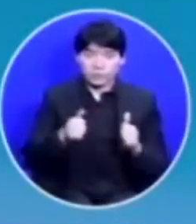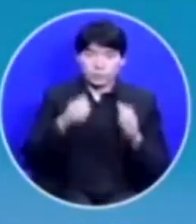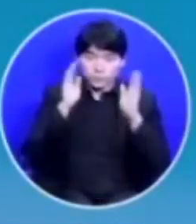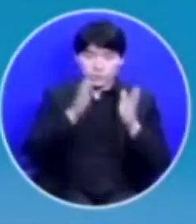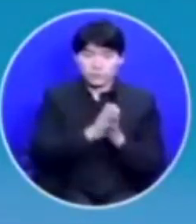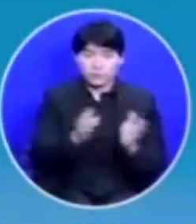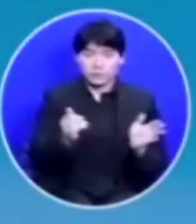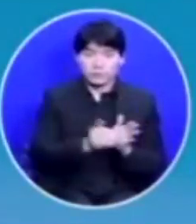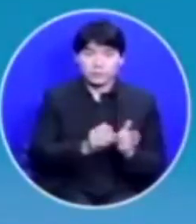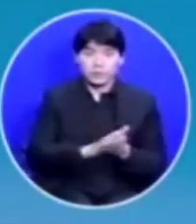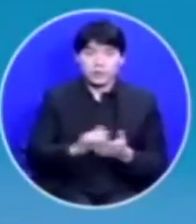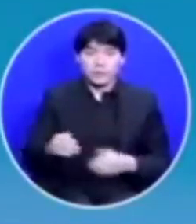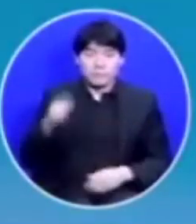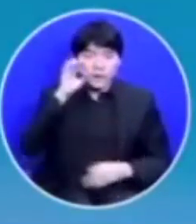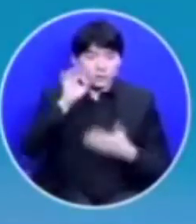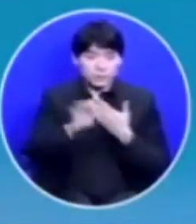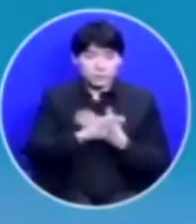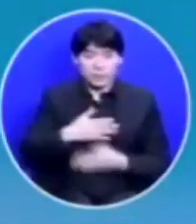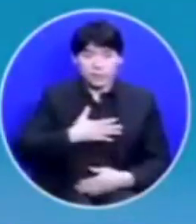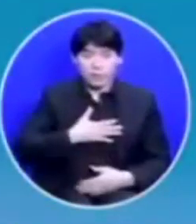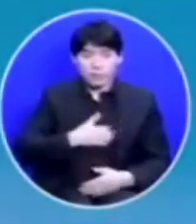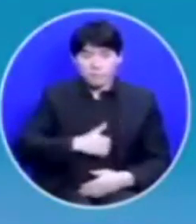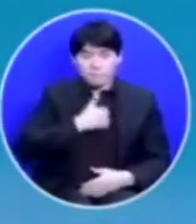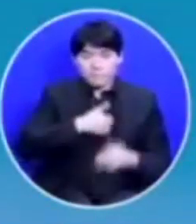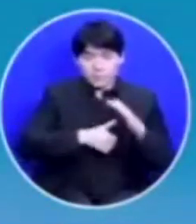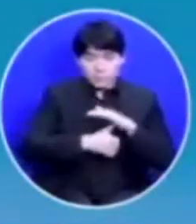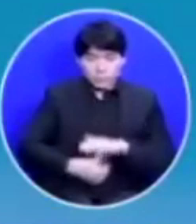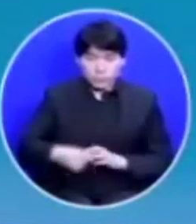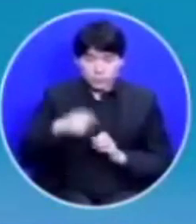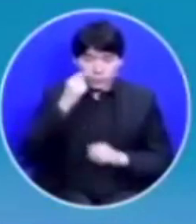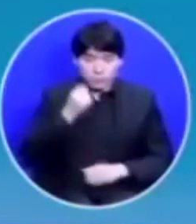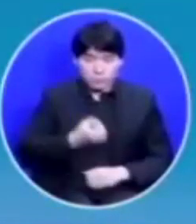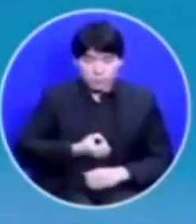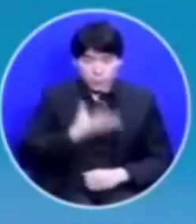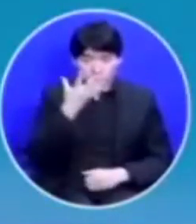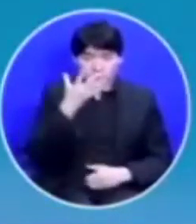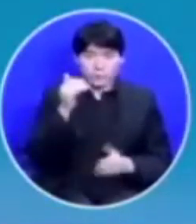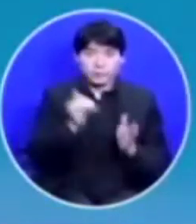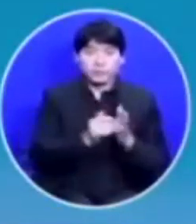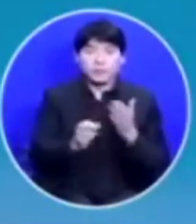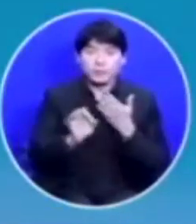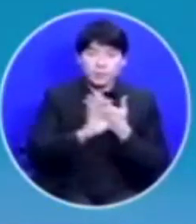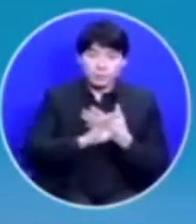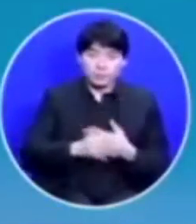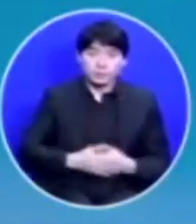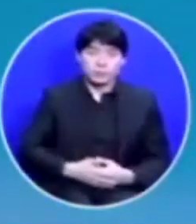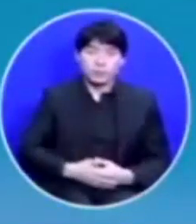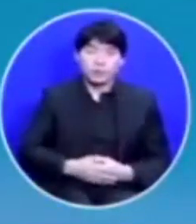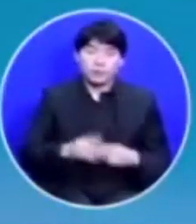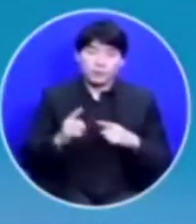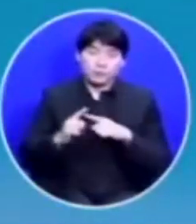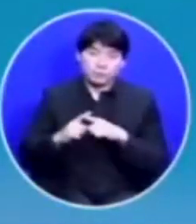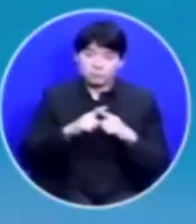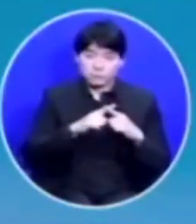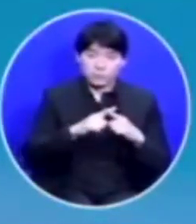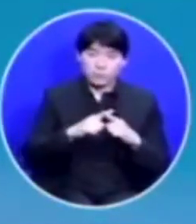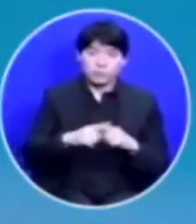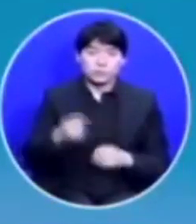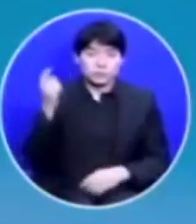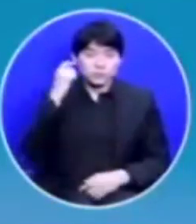화를 참지 못하고 다 세째날 정말 폭발해 버렸다면 결코 들을 수 없는 말을